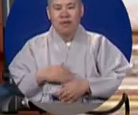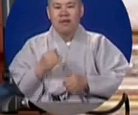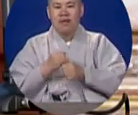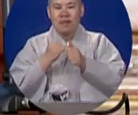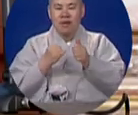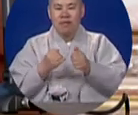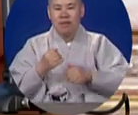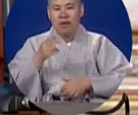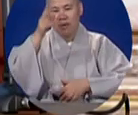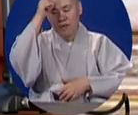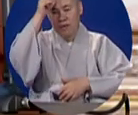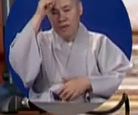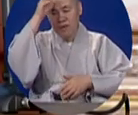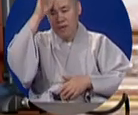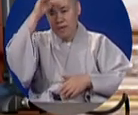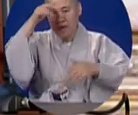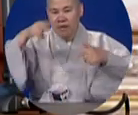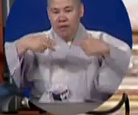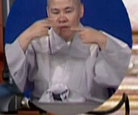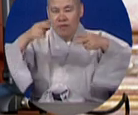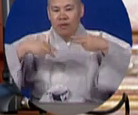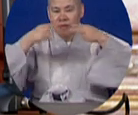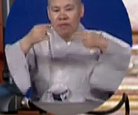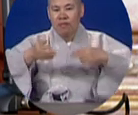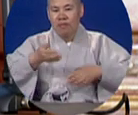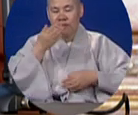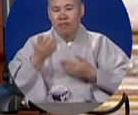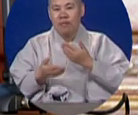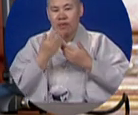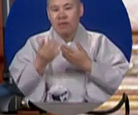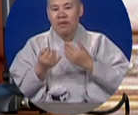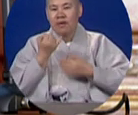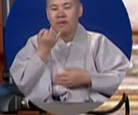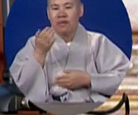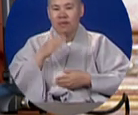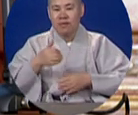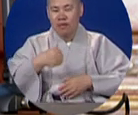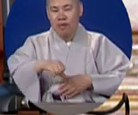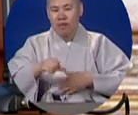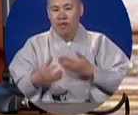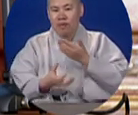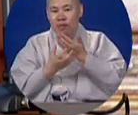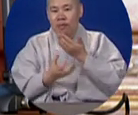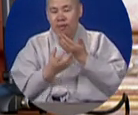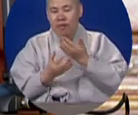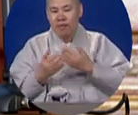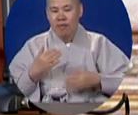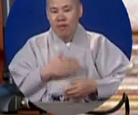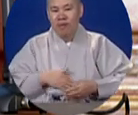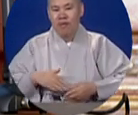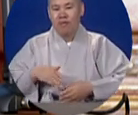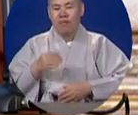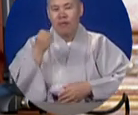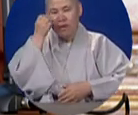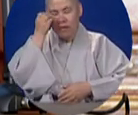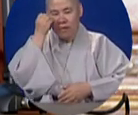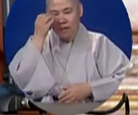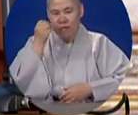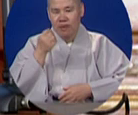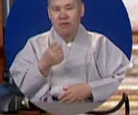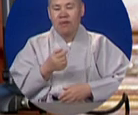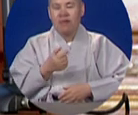건 전혀 기분이 안 나빴는데 아들이 계속 끓이니까 아 이게 기분이 묘하다라는 겁니다